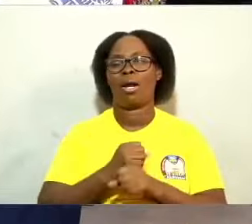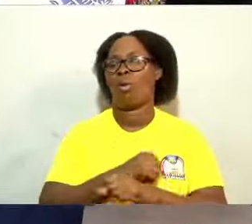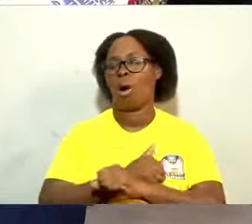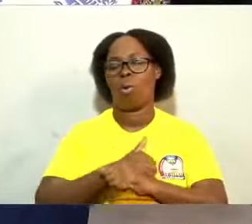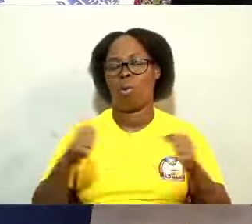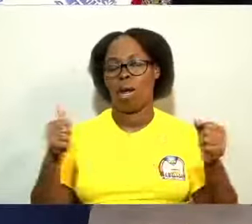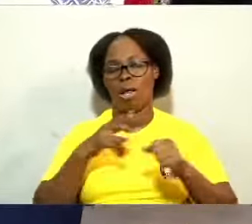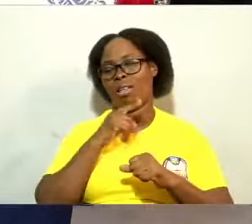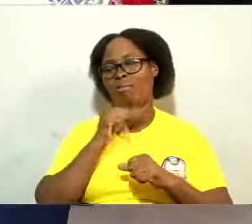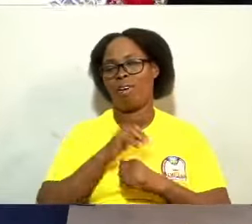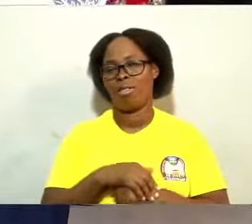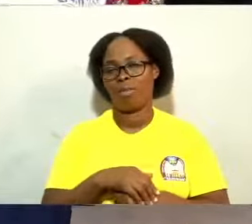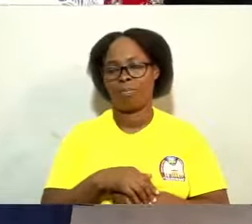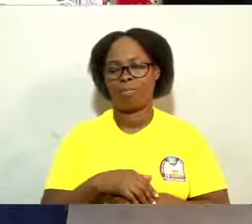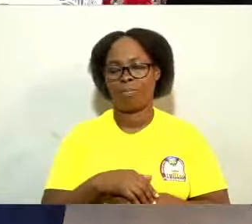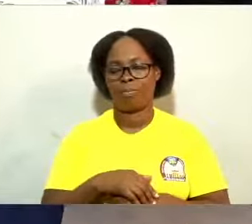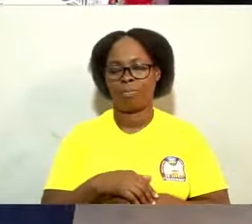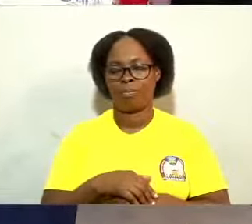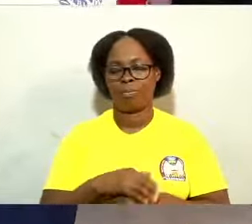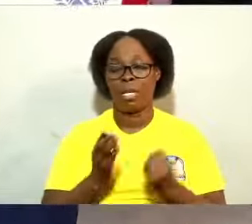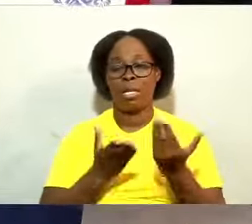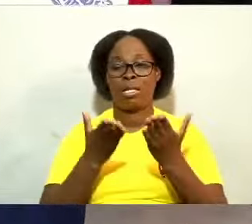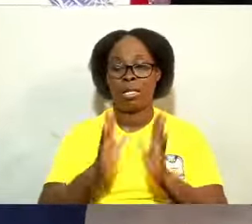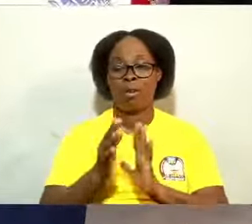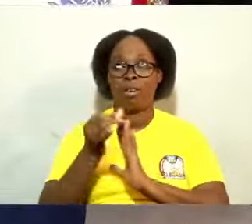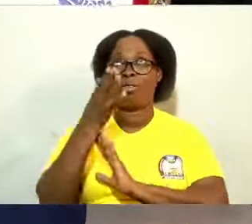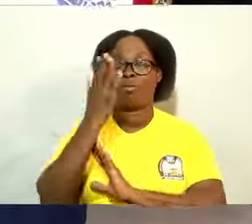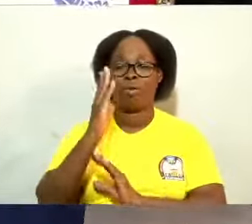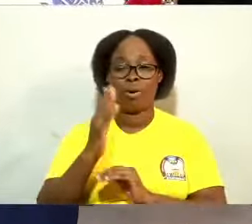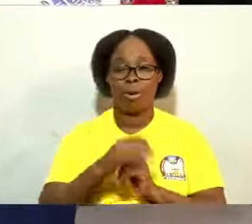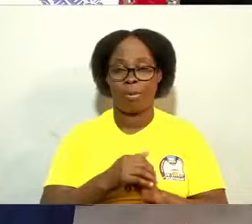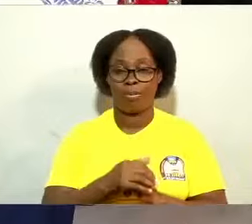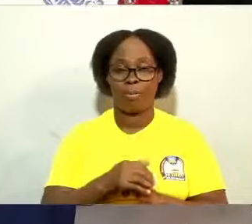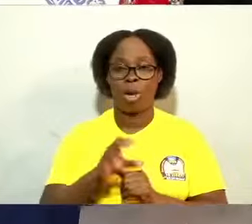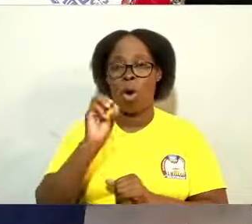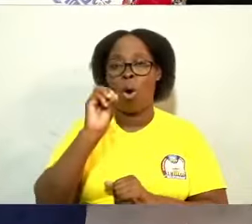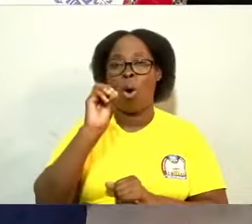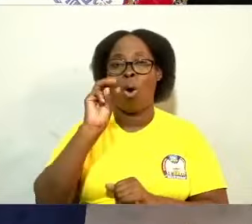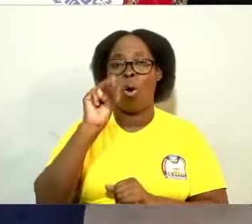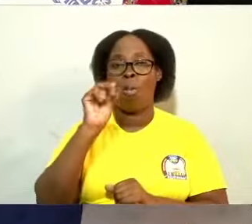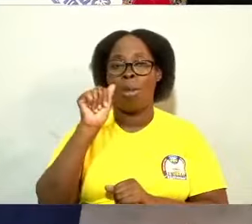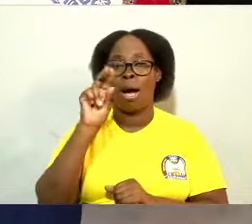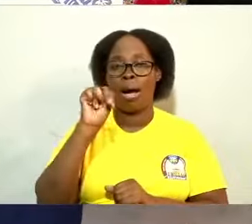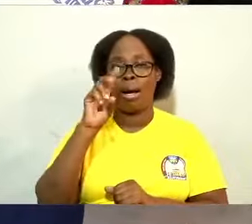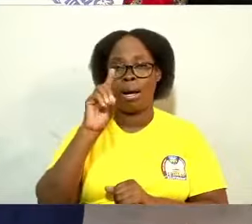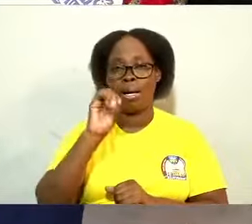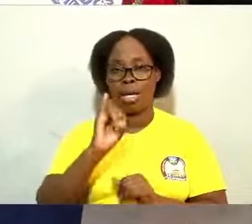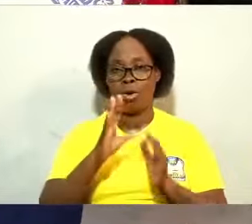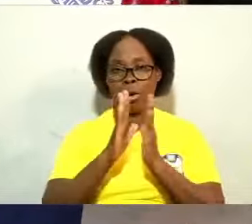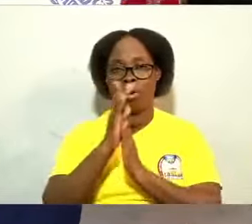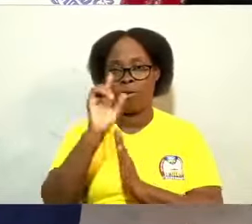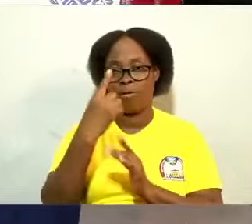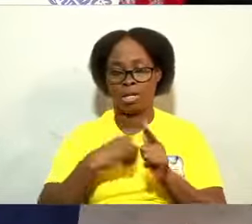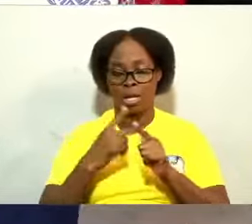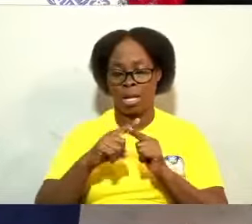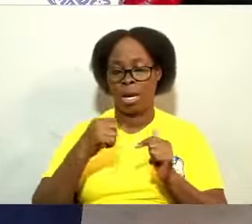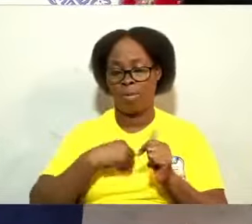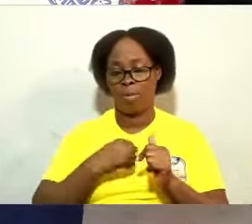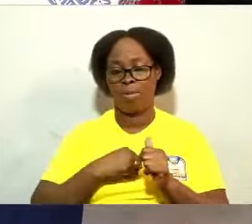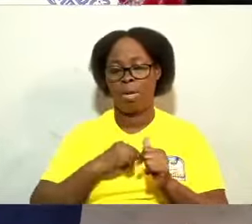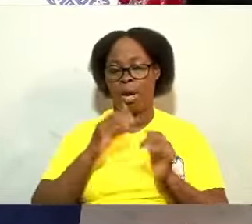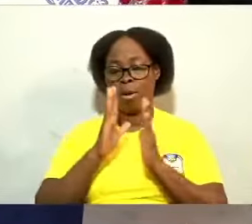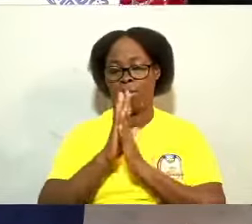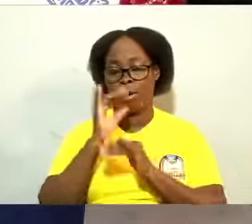baba. Mtumishi wa Mungu Omandi atasoma kwanza, alafu na mimi nitaomba pia